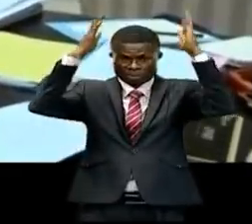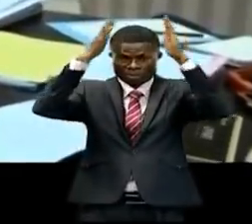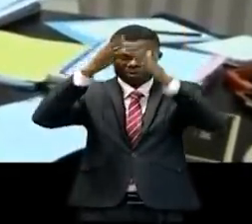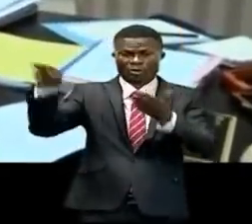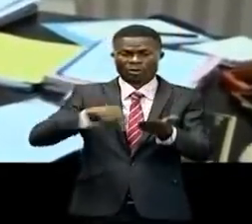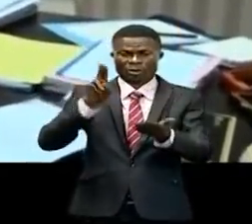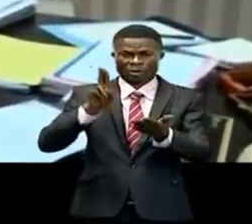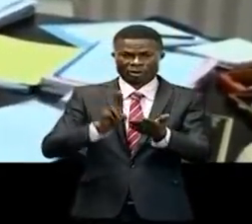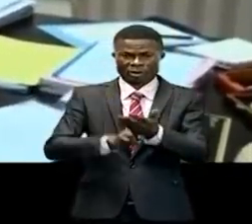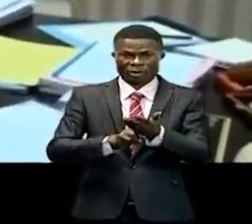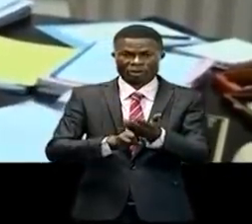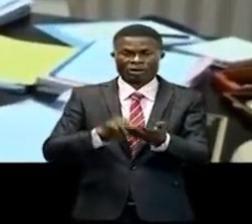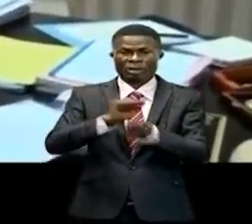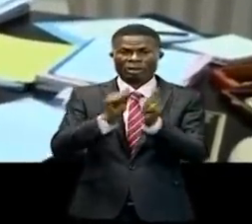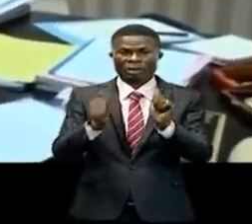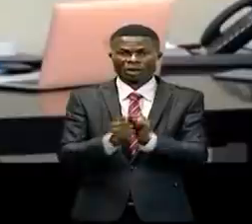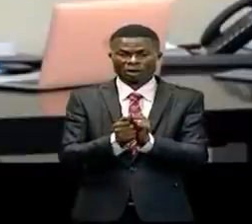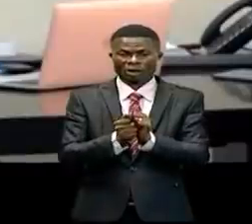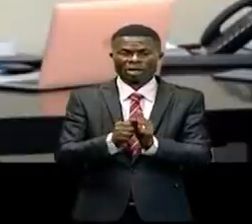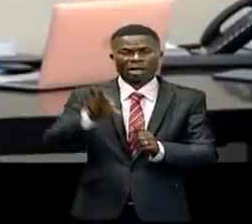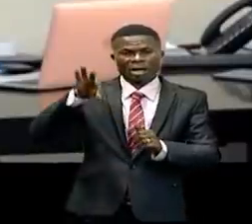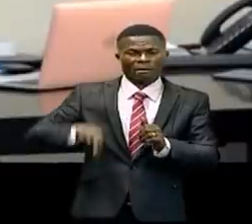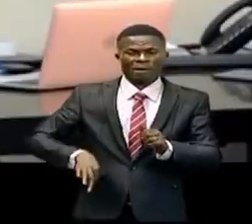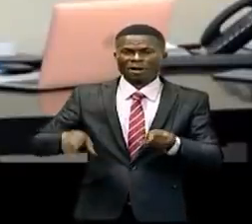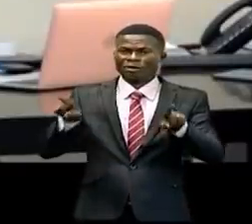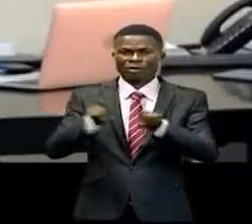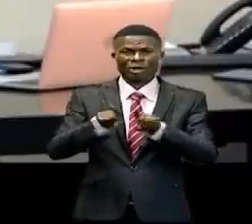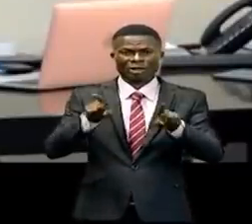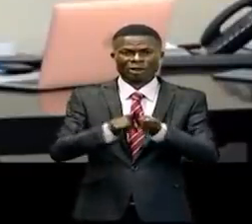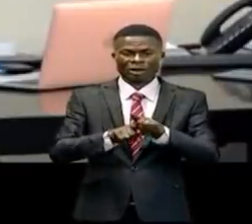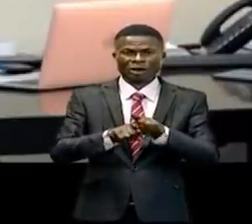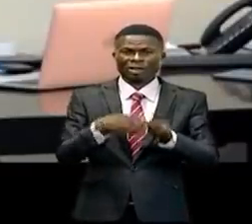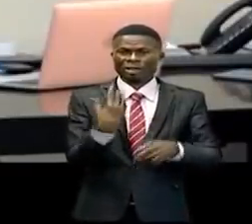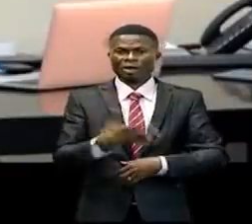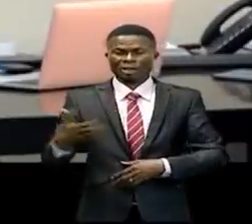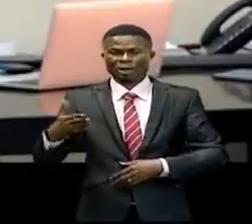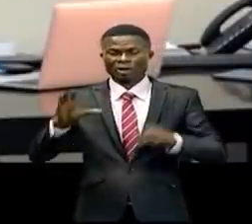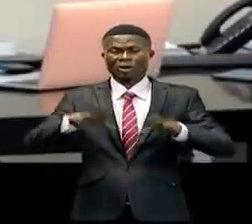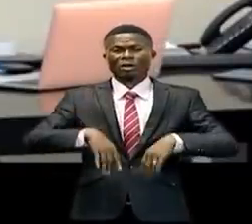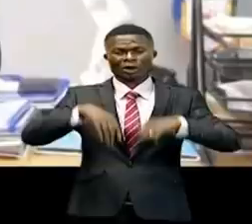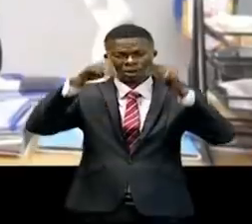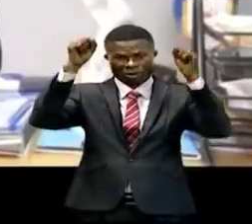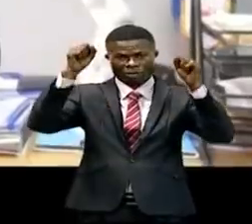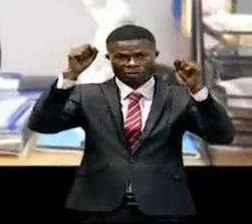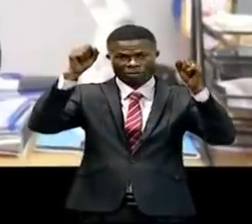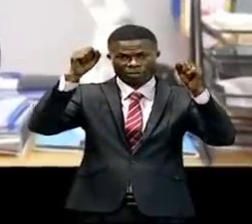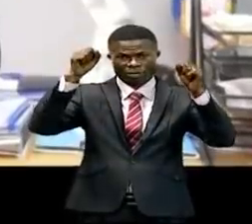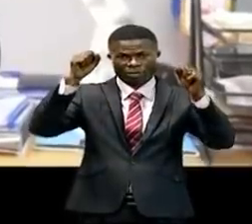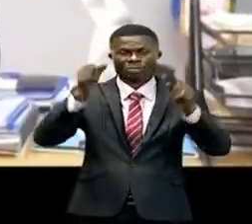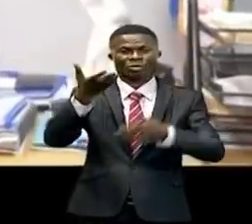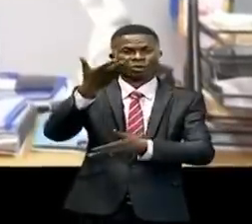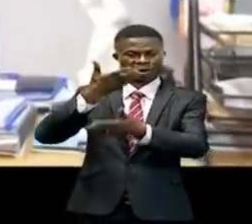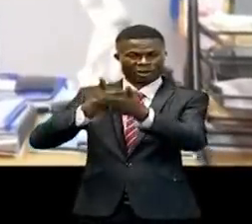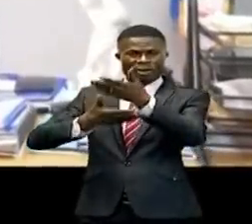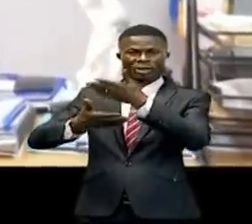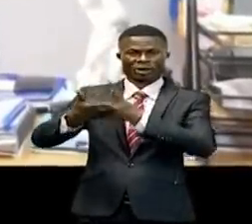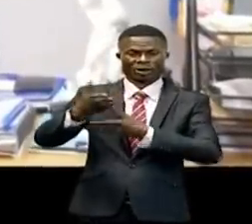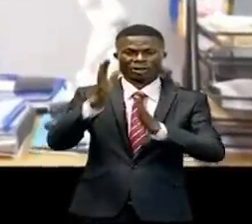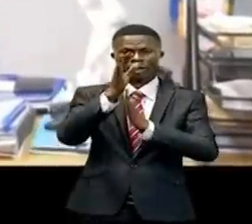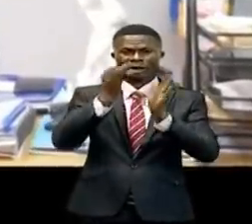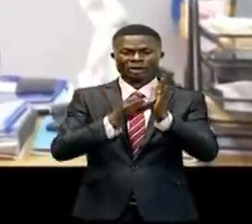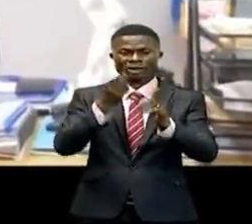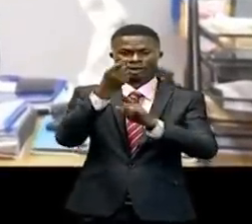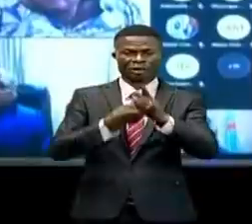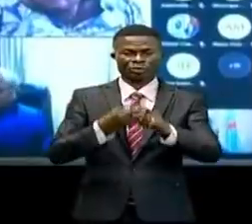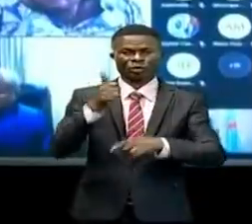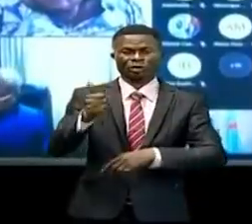accord cadre sur des matières d'intérêt commun. Les instruments de ratification ont été échangés le 17 janvier 2020